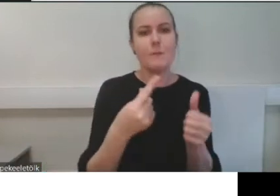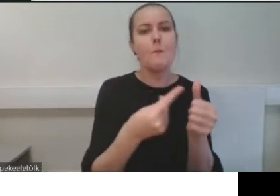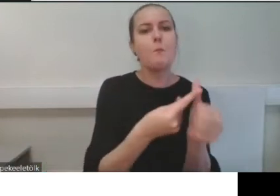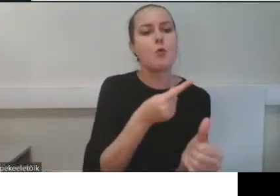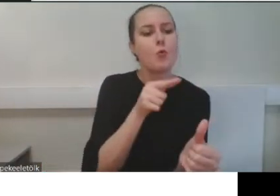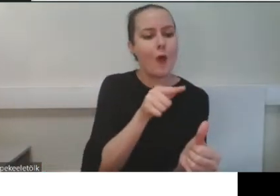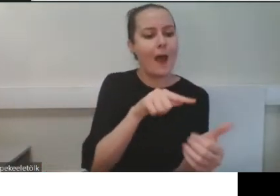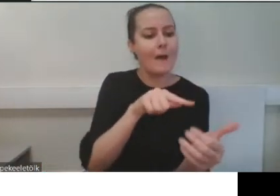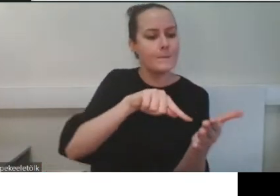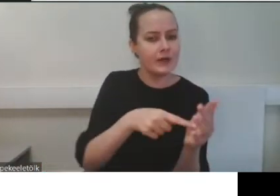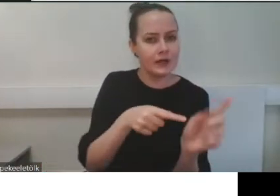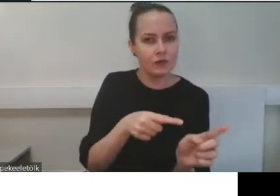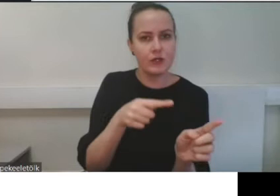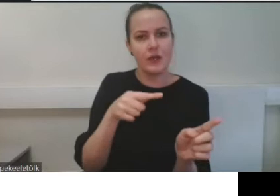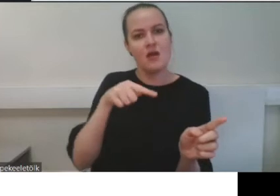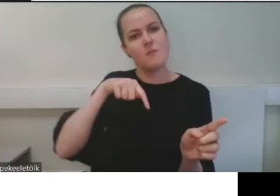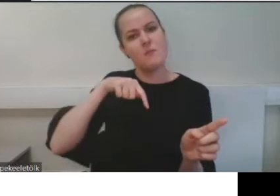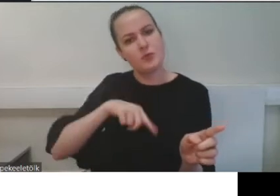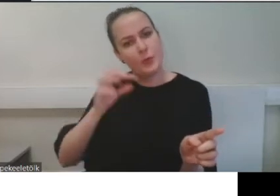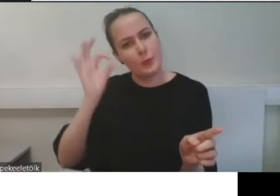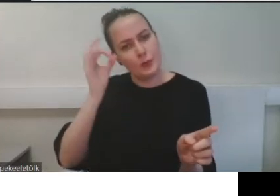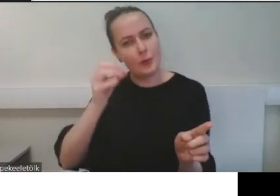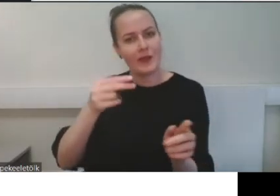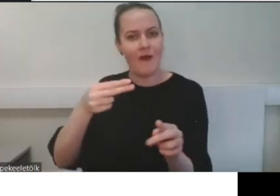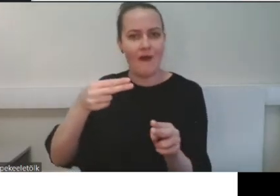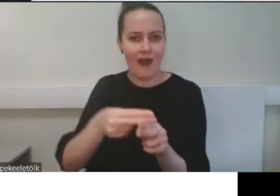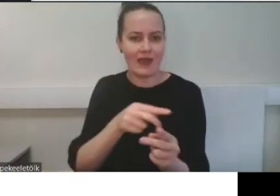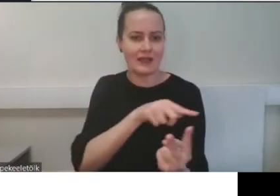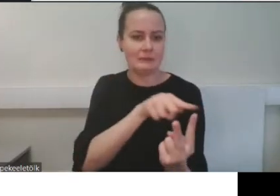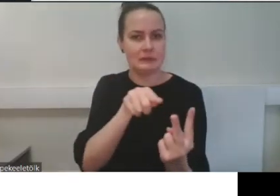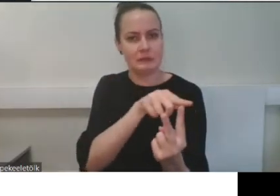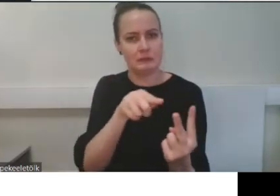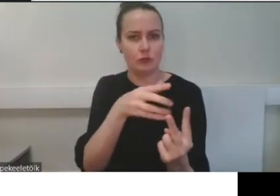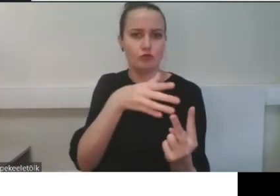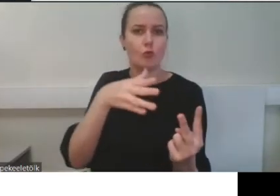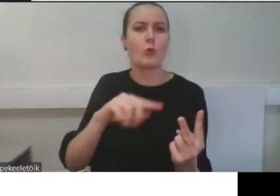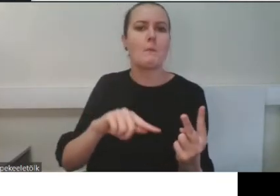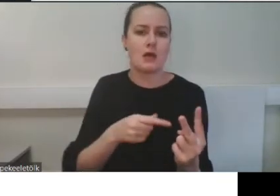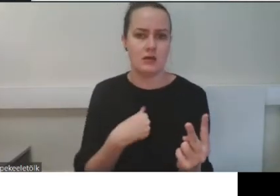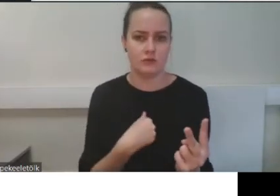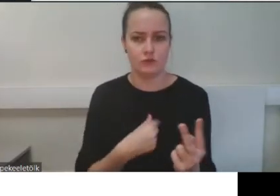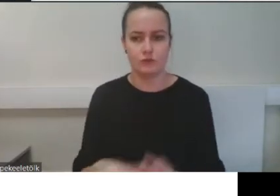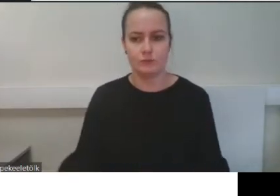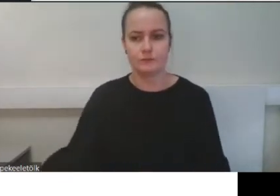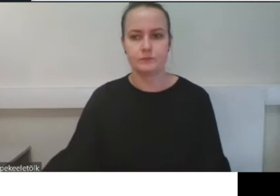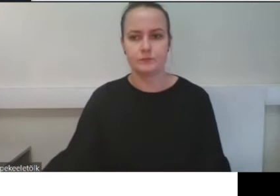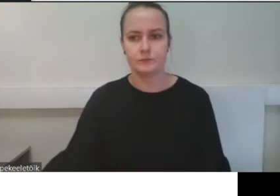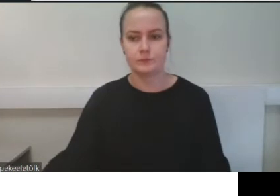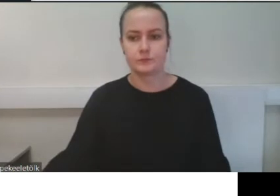näiteslaid siin, et millised andmeid üldse siis me kasutame ja kuidas saaks